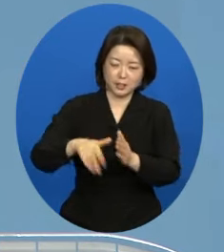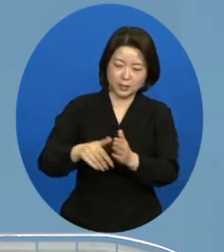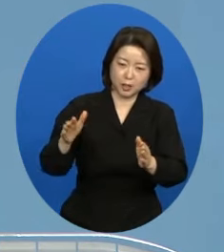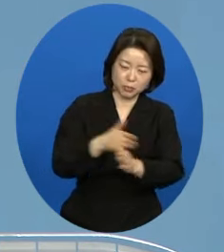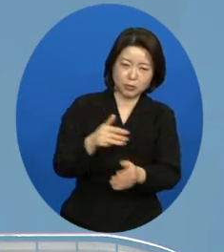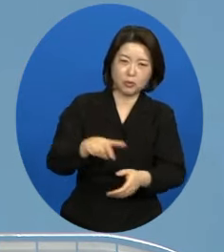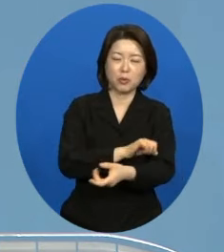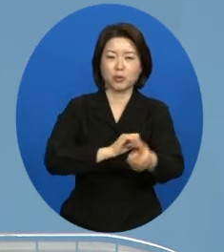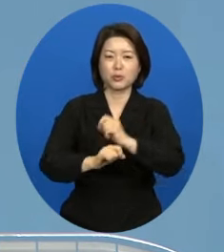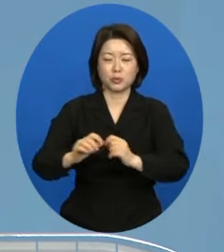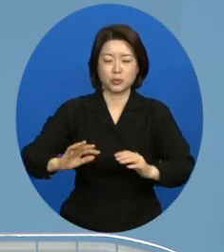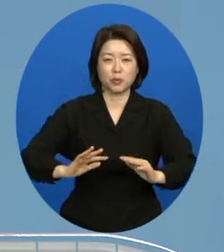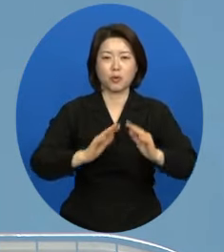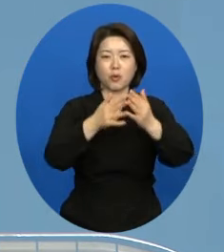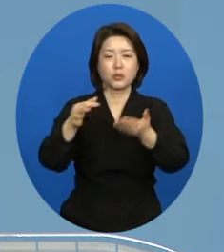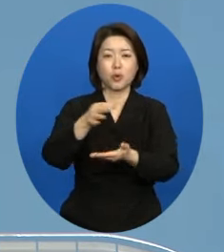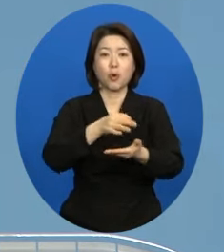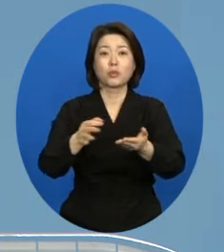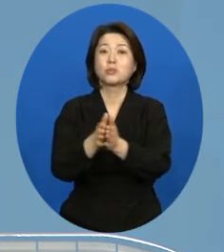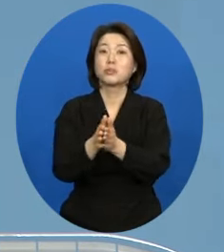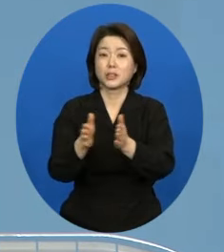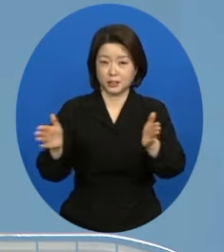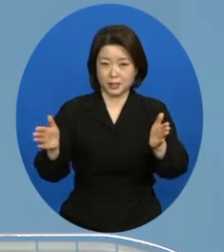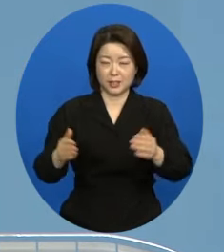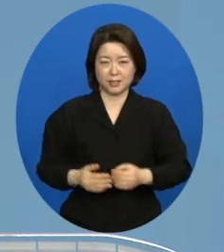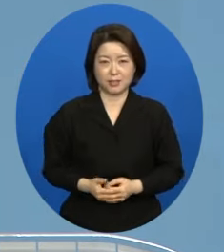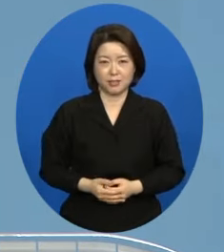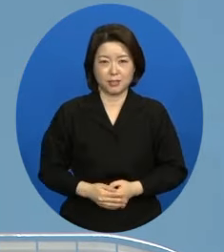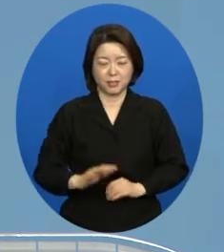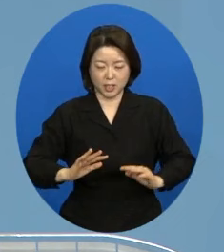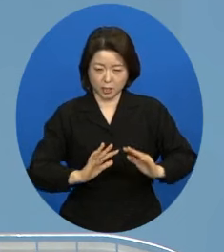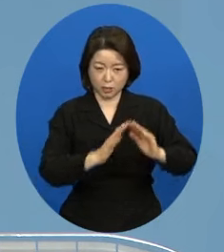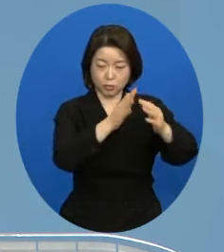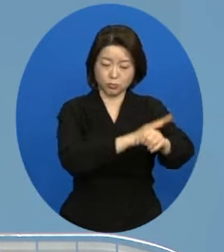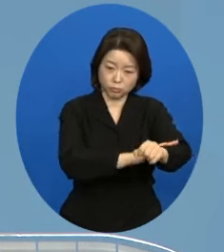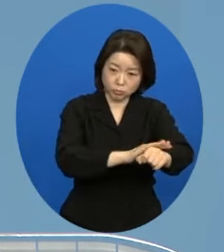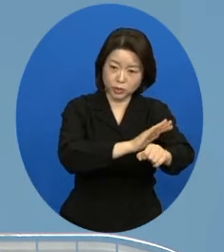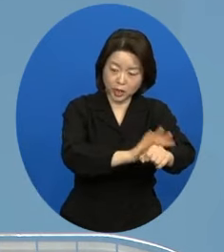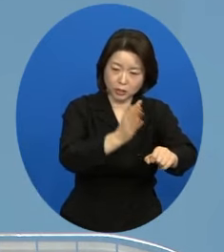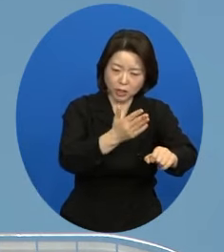된 거예요 그런데 건축이 잘되다가